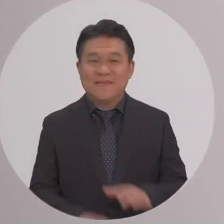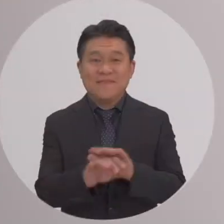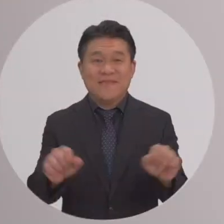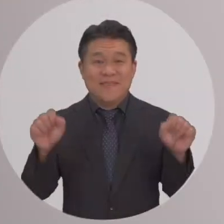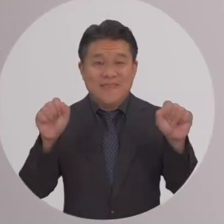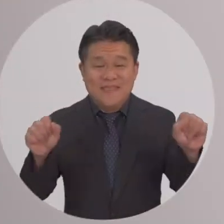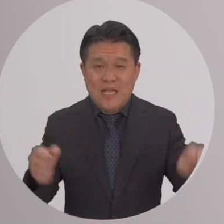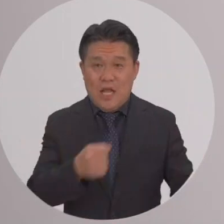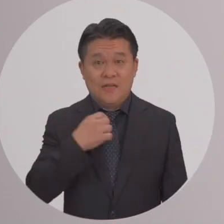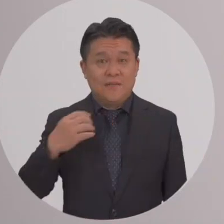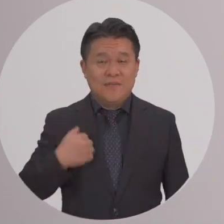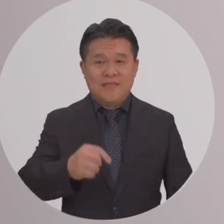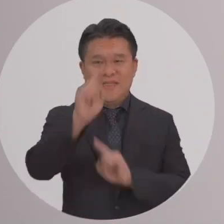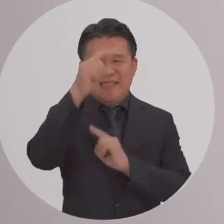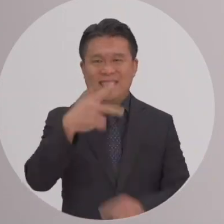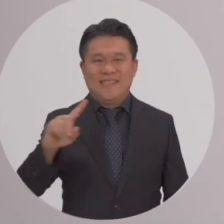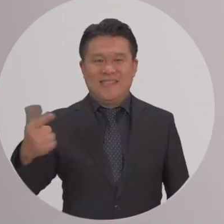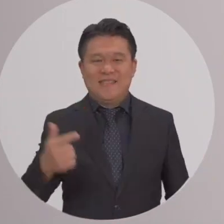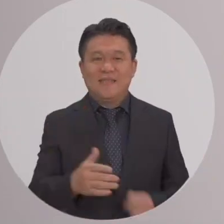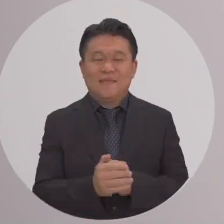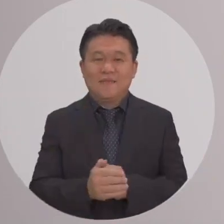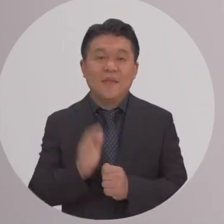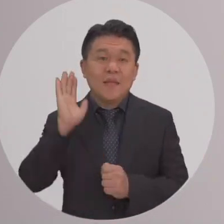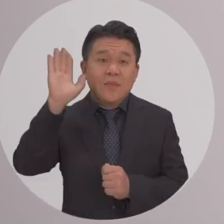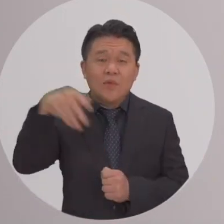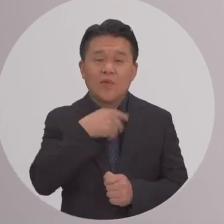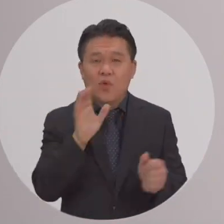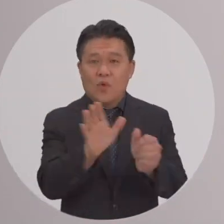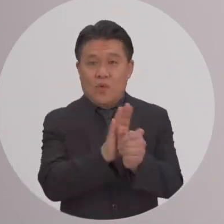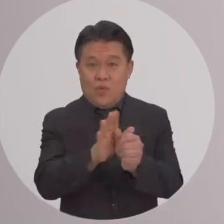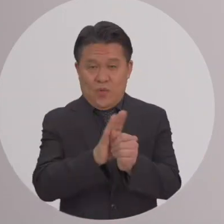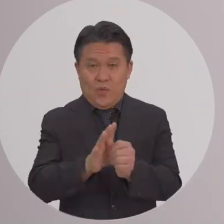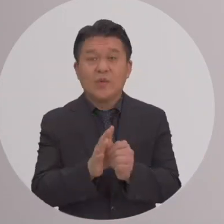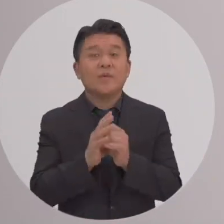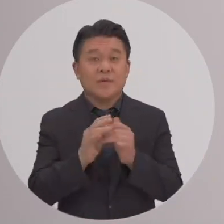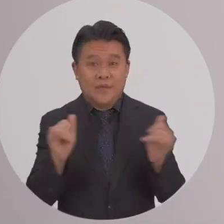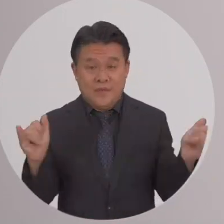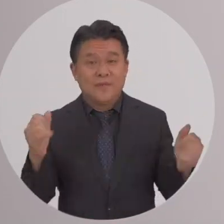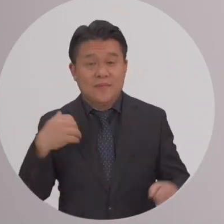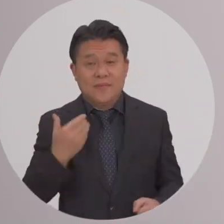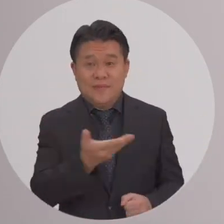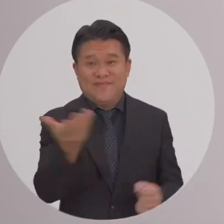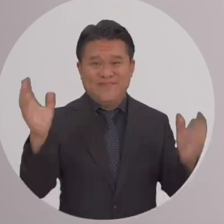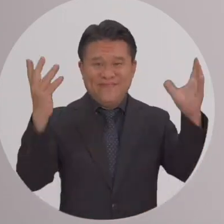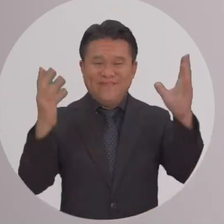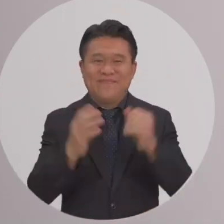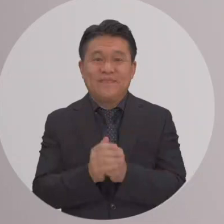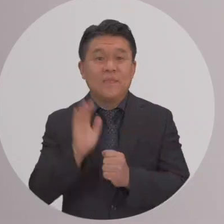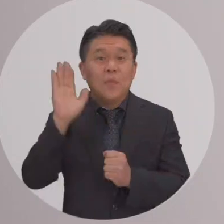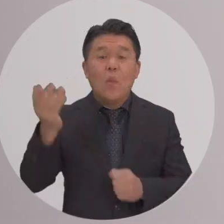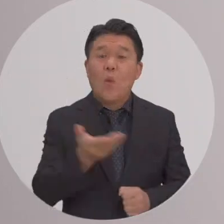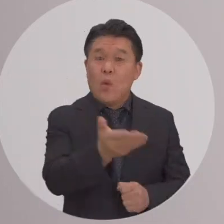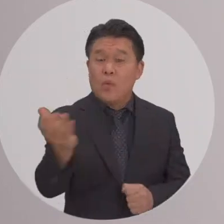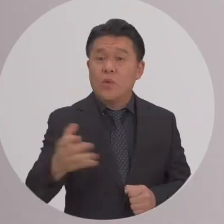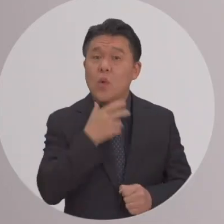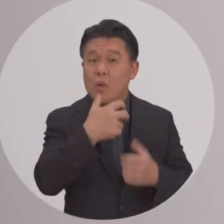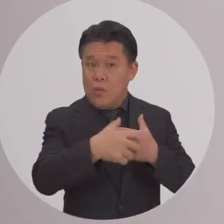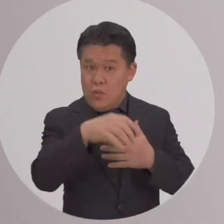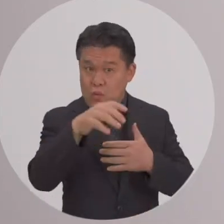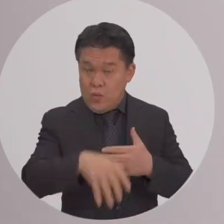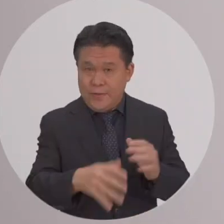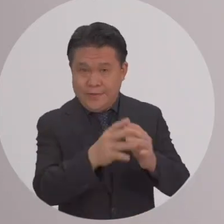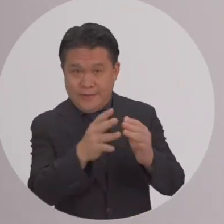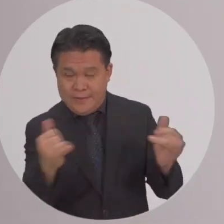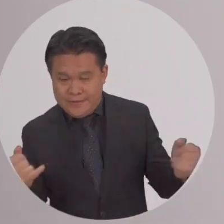안녕하세요. 아나운서 이다은입니다. 예비 요양보호사 여러분 환영합니다. 앞으로 여러분은